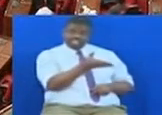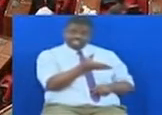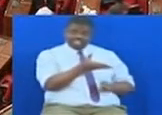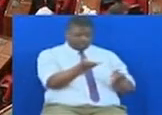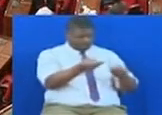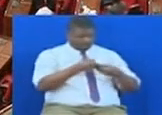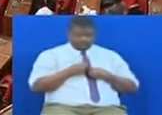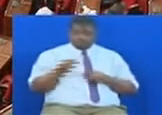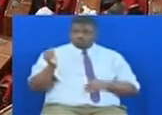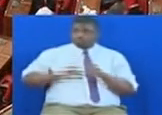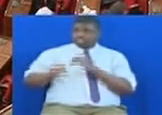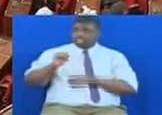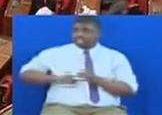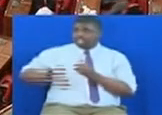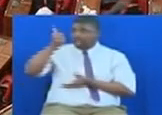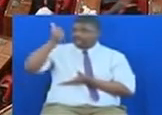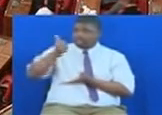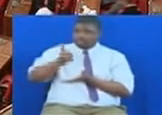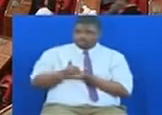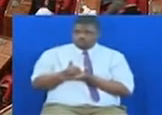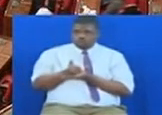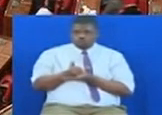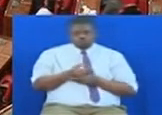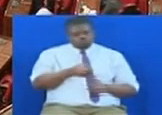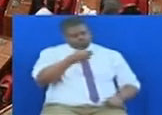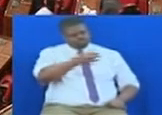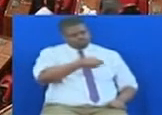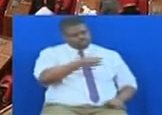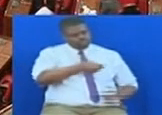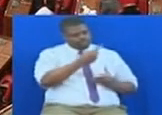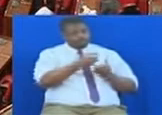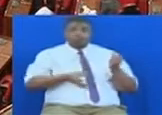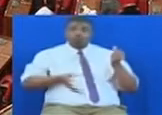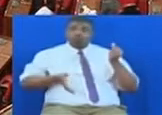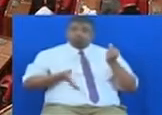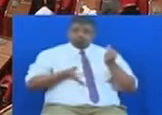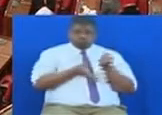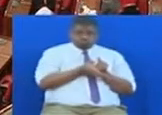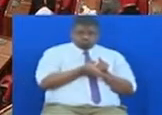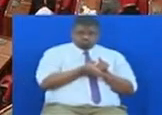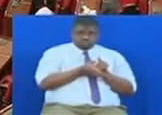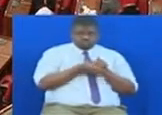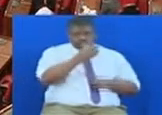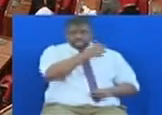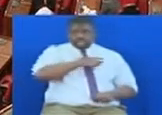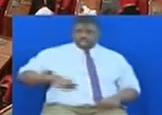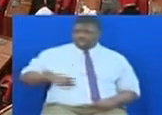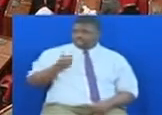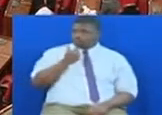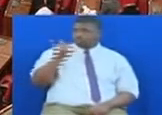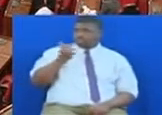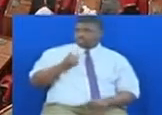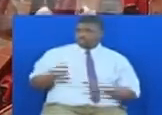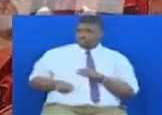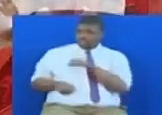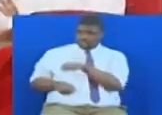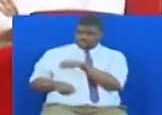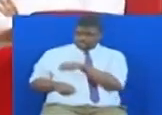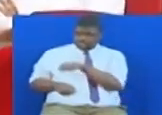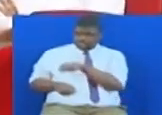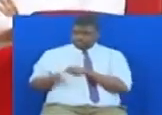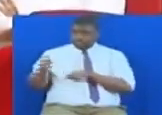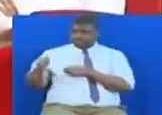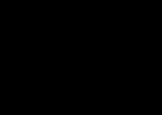kumpongeza Rais wa Jamhuri ya Muungano wa Tanzania, jemedari